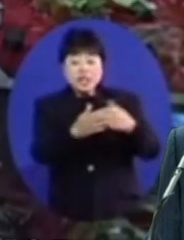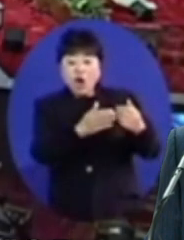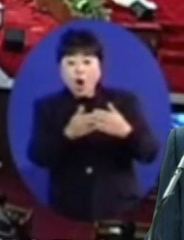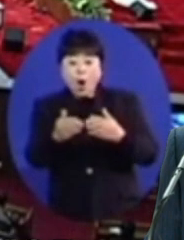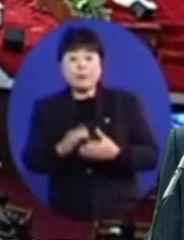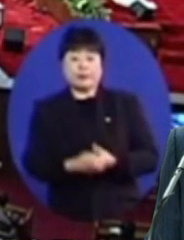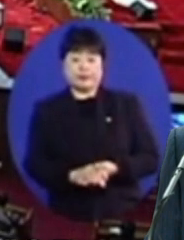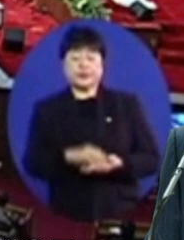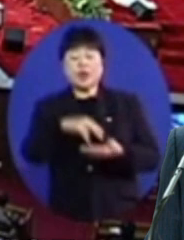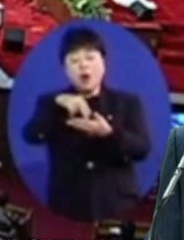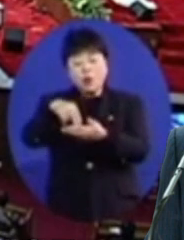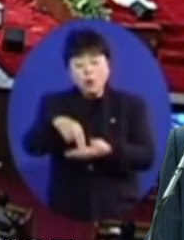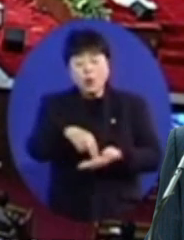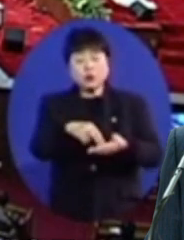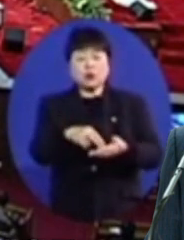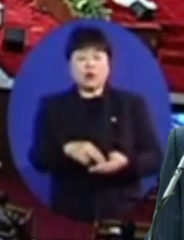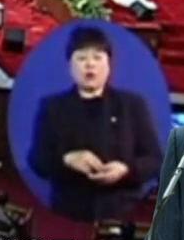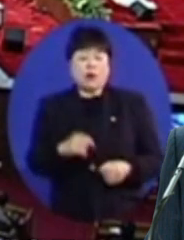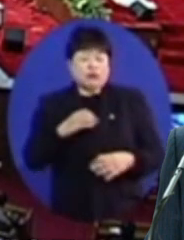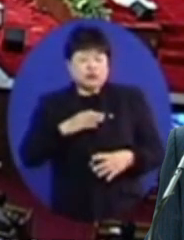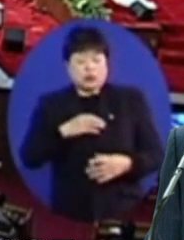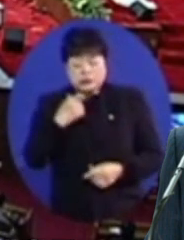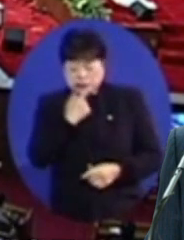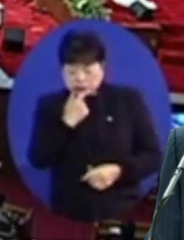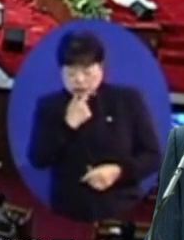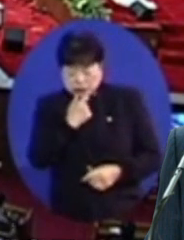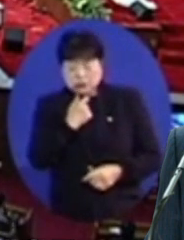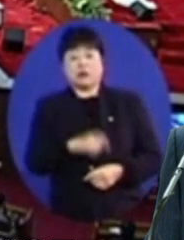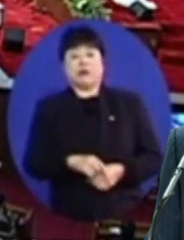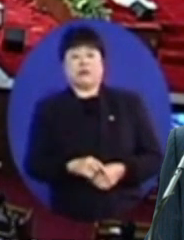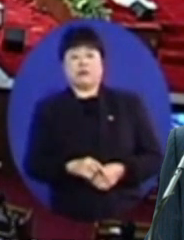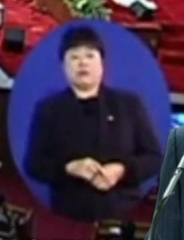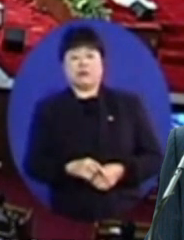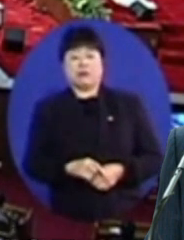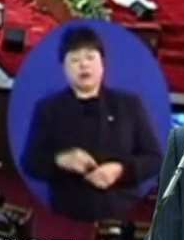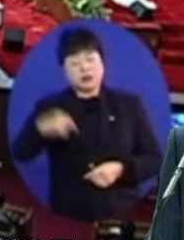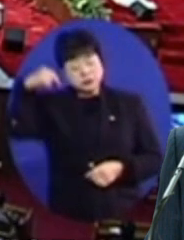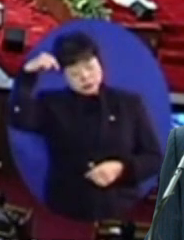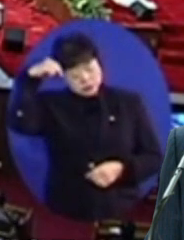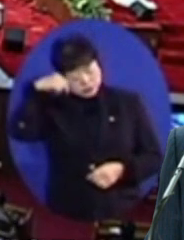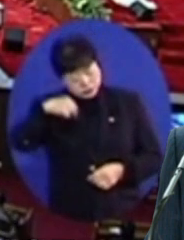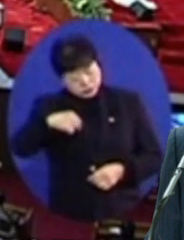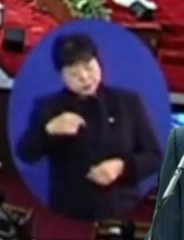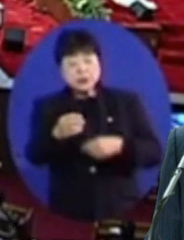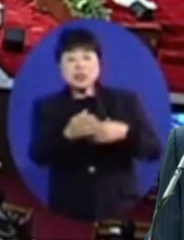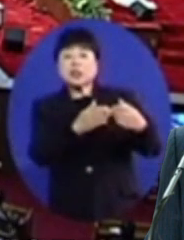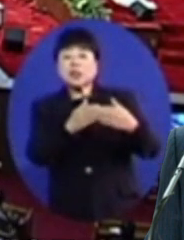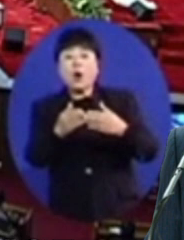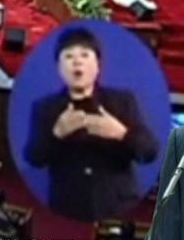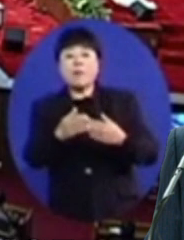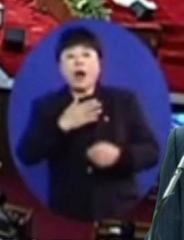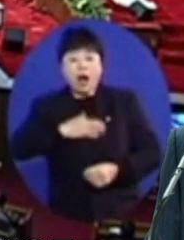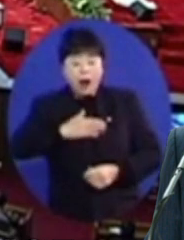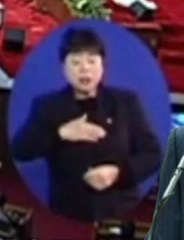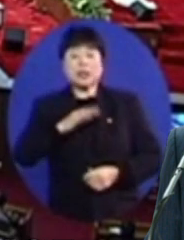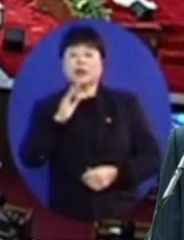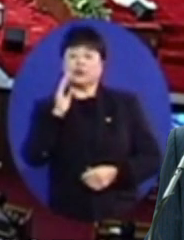저에게 고독이 얼마나 몸서리치는 어려우고 뼈저린 경험인 것을